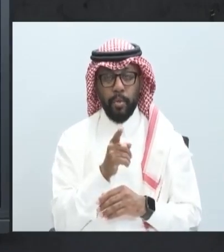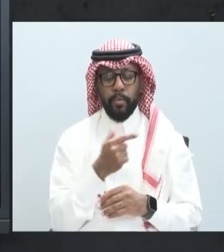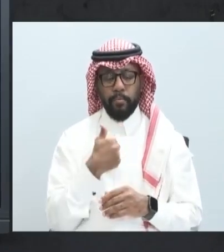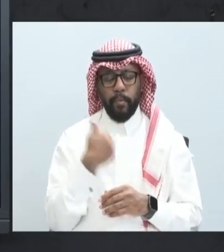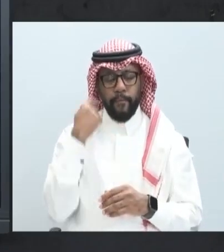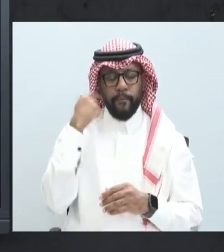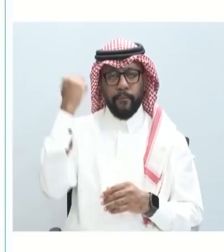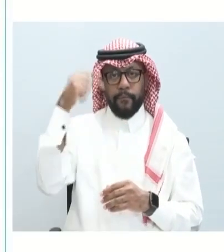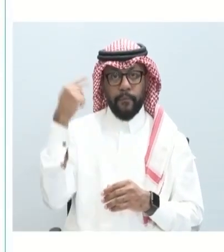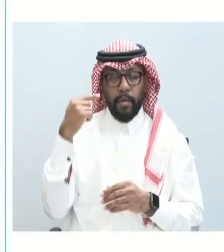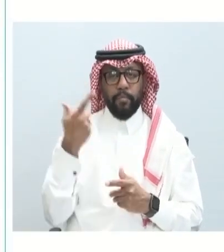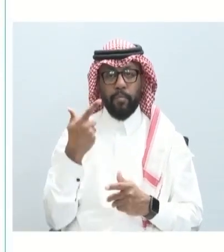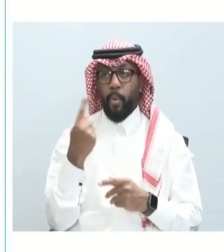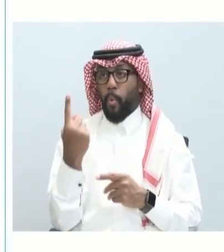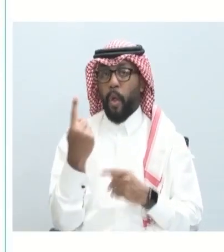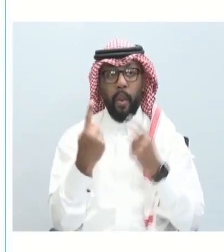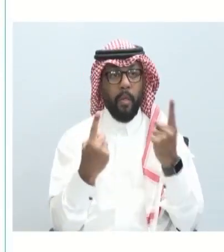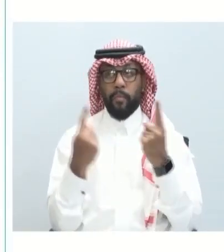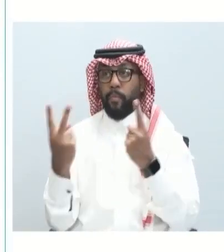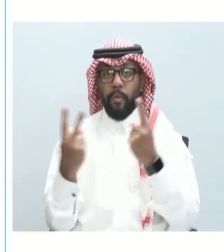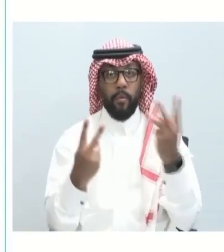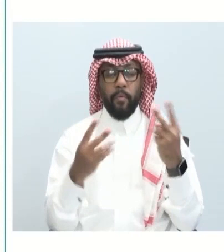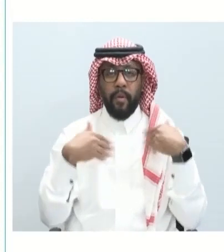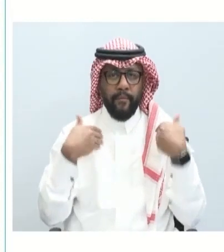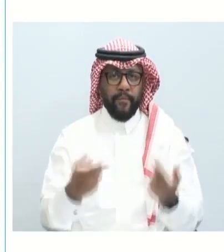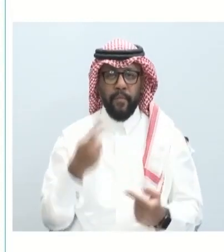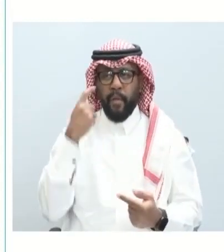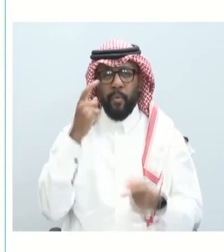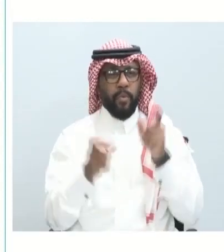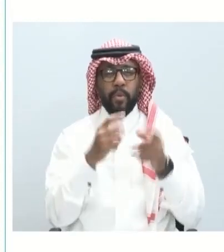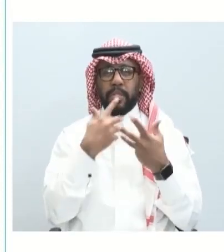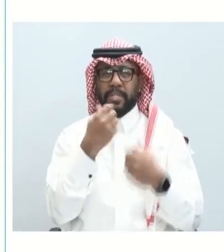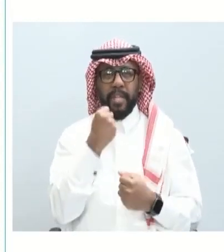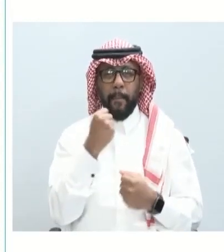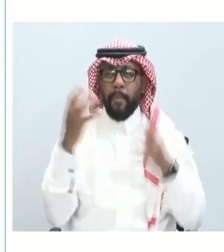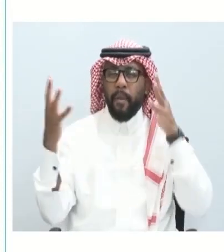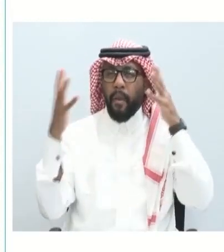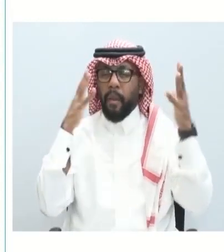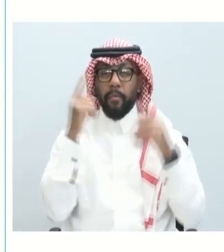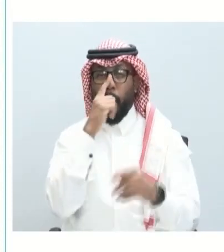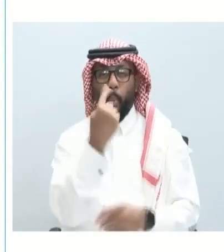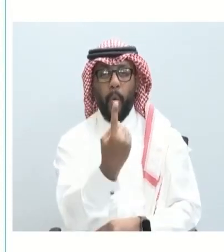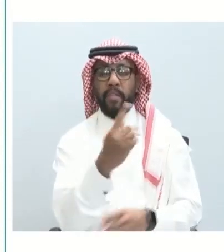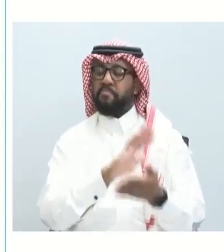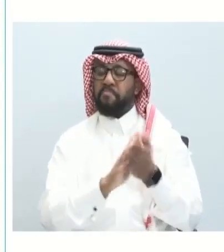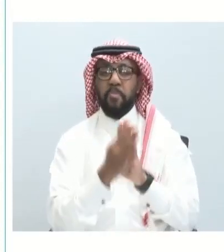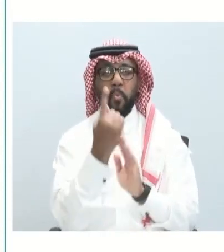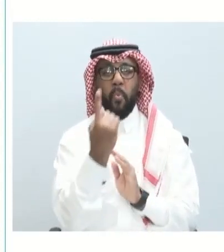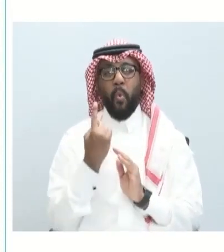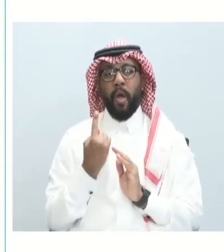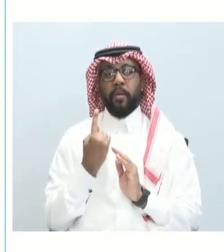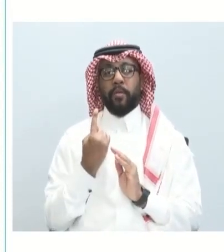يمكنك التفكير في رد على واحد او اكثر من الاستدلالات المقدمه اختر احد الاستدلالات المقدمه